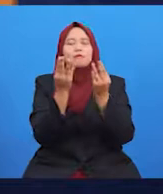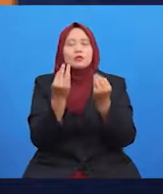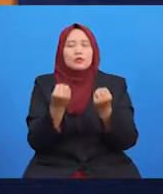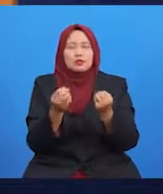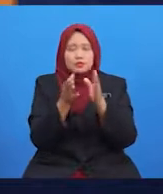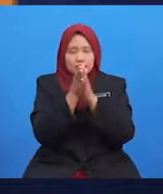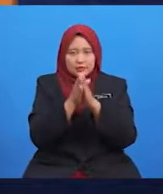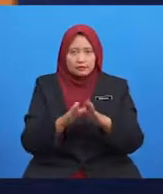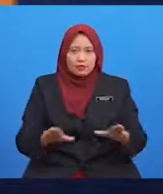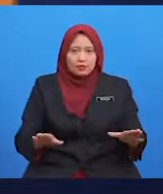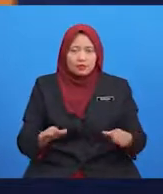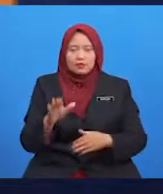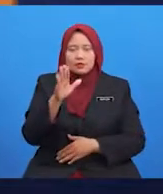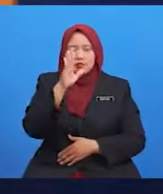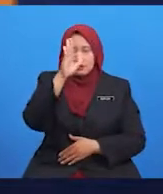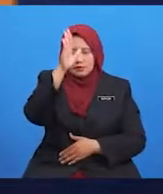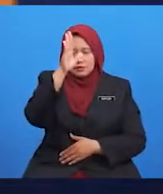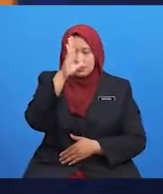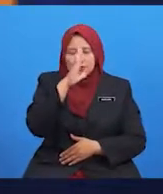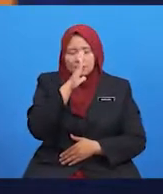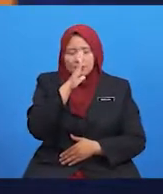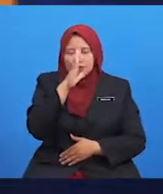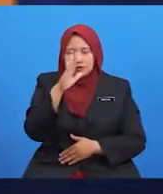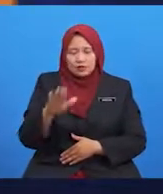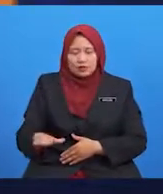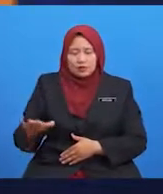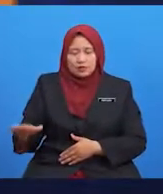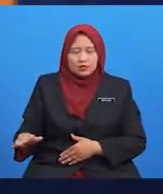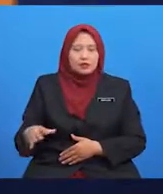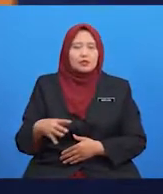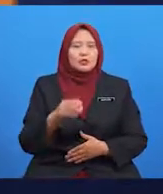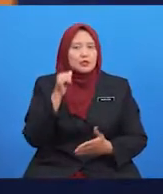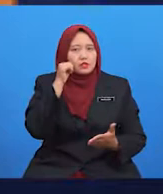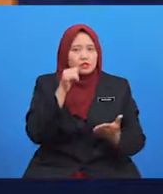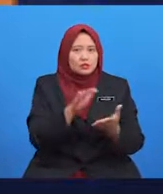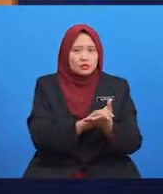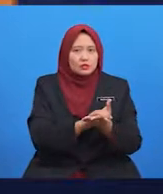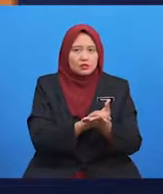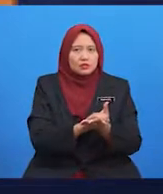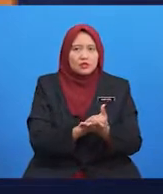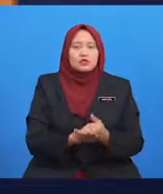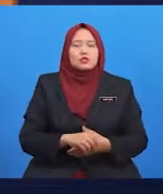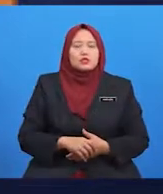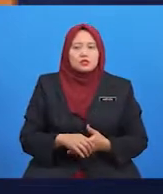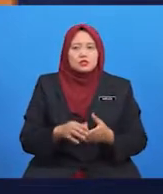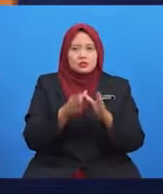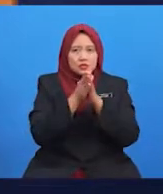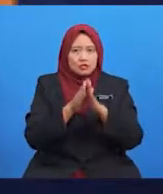istri, minta selamatkan saudara seagama, selamat yang hidup, selamat yang telah